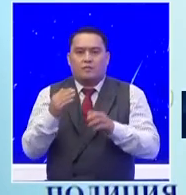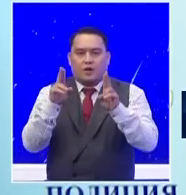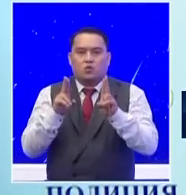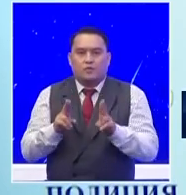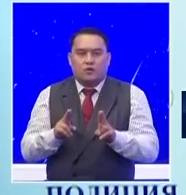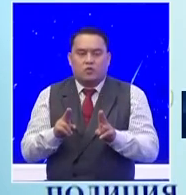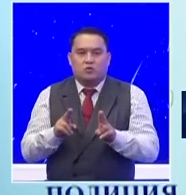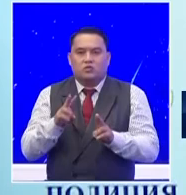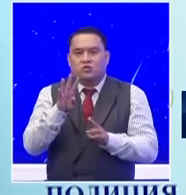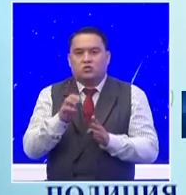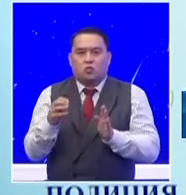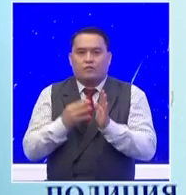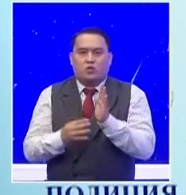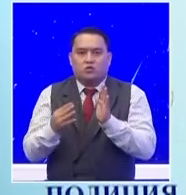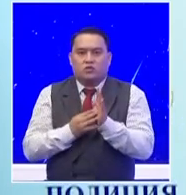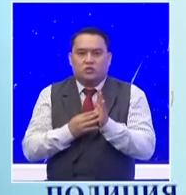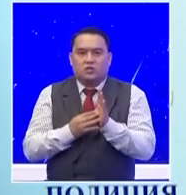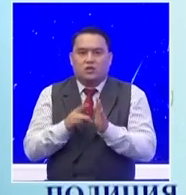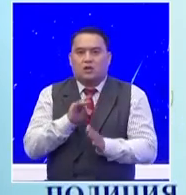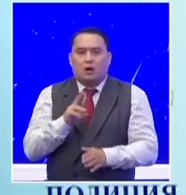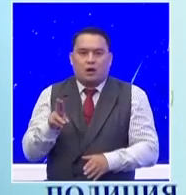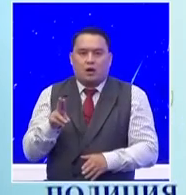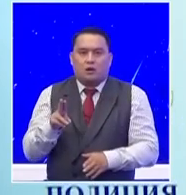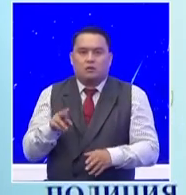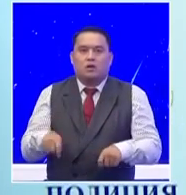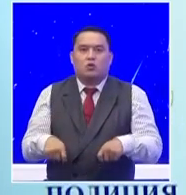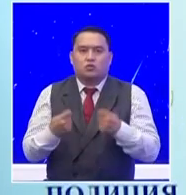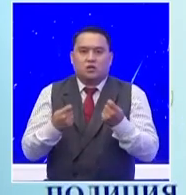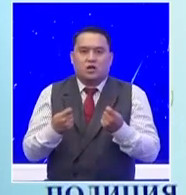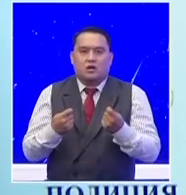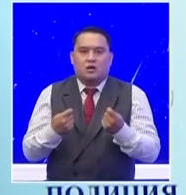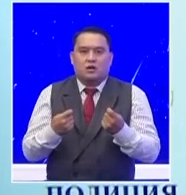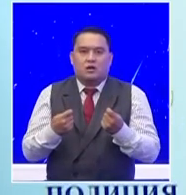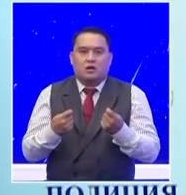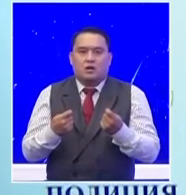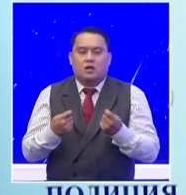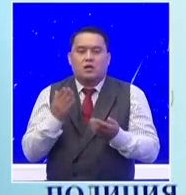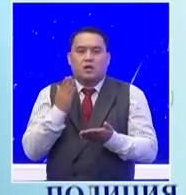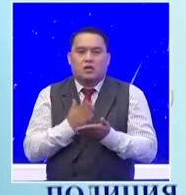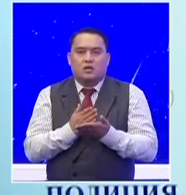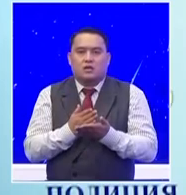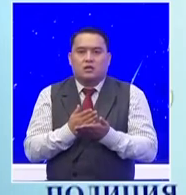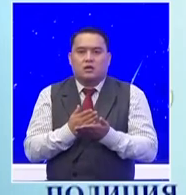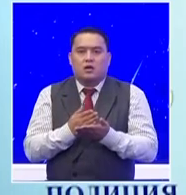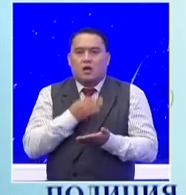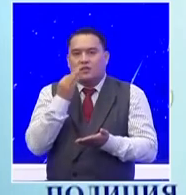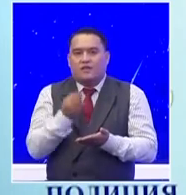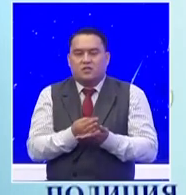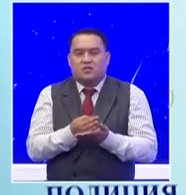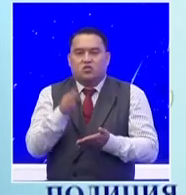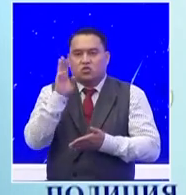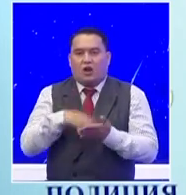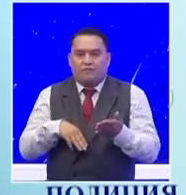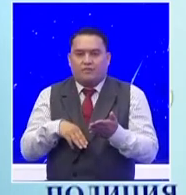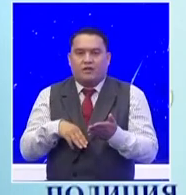статьи 484 Кодекса Республики Казахстан об административных правонарушениях предусмотрена административная ответственность в виде